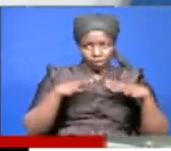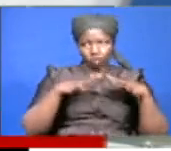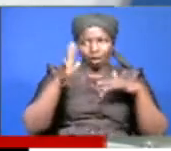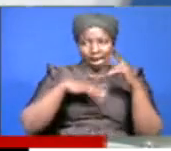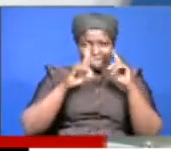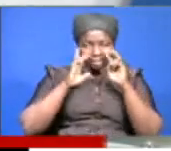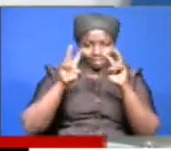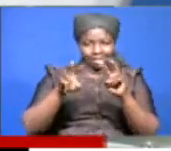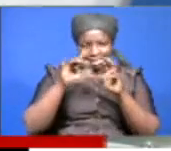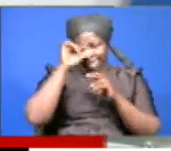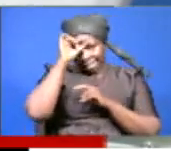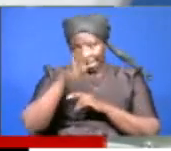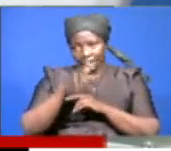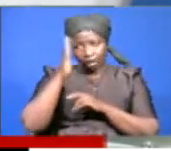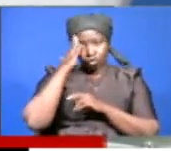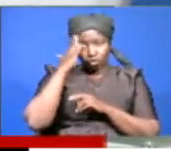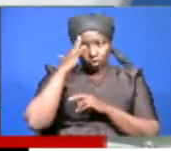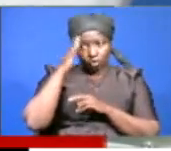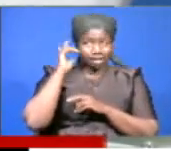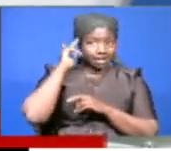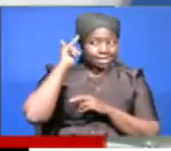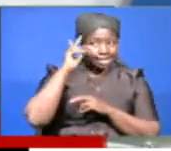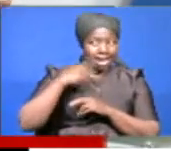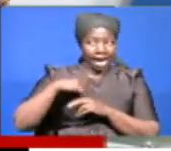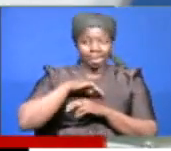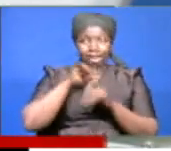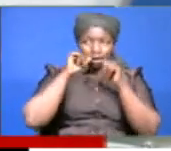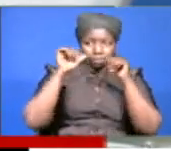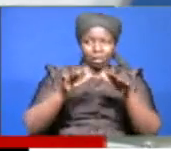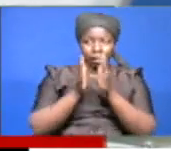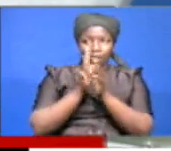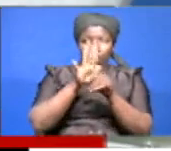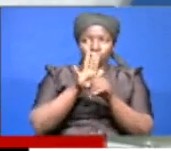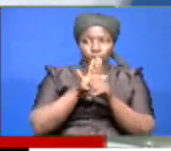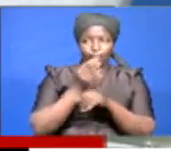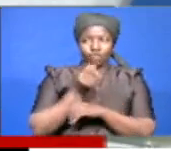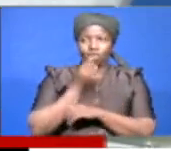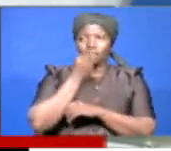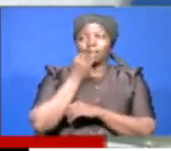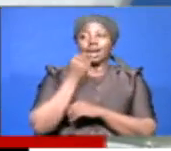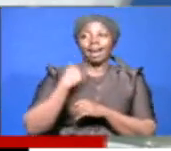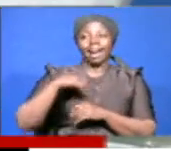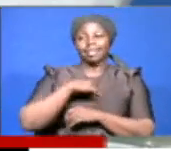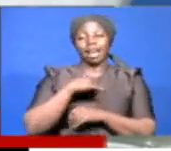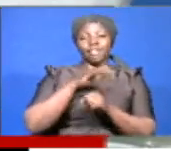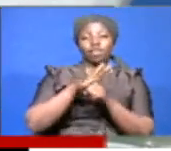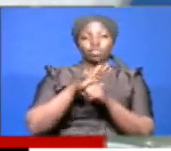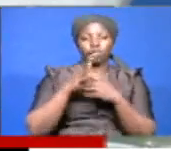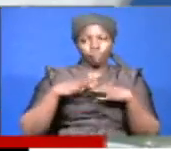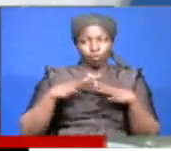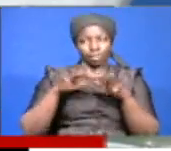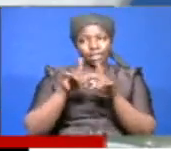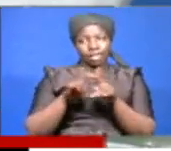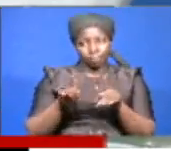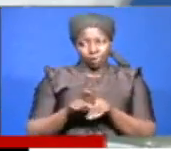Kisii tumebarikiwa sana na chakula mingi, tuko wengi, karibu kaunti ya Gucha peke yake tuko karibu nusu milioni, na